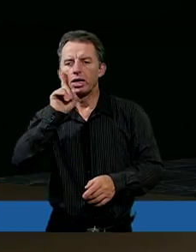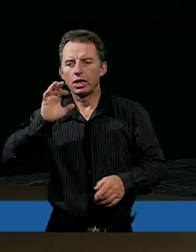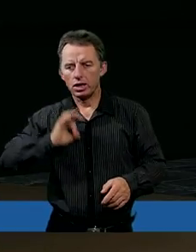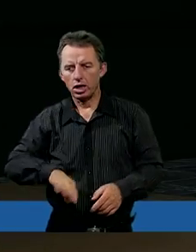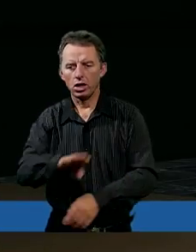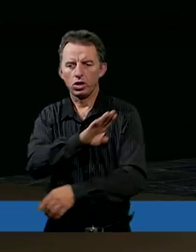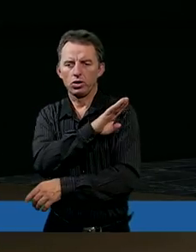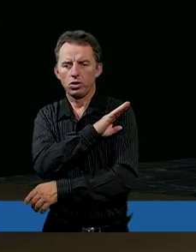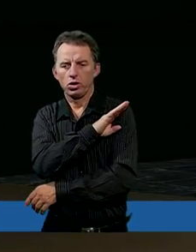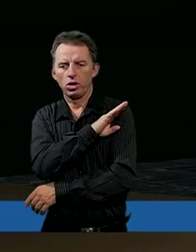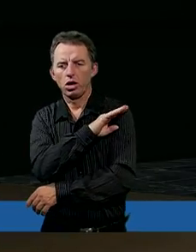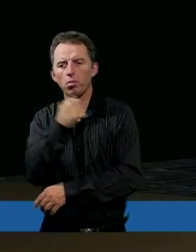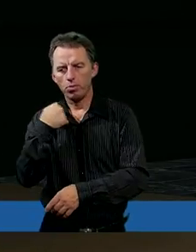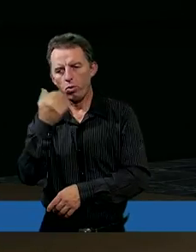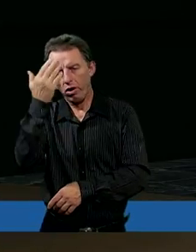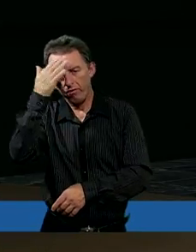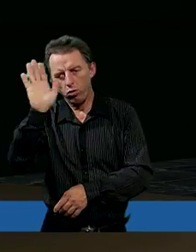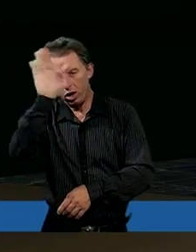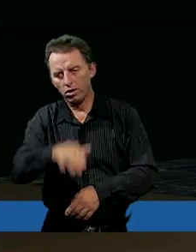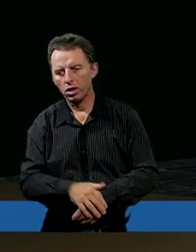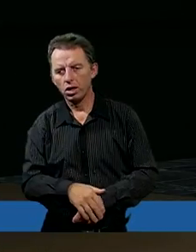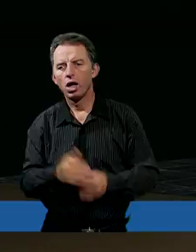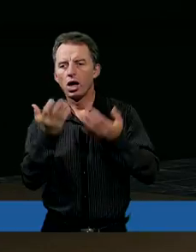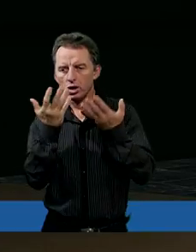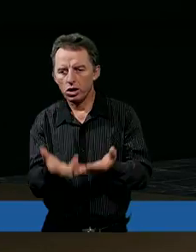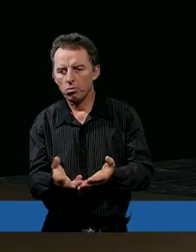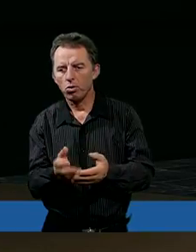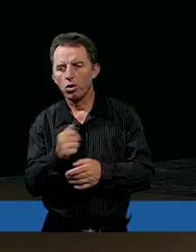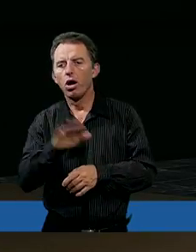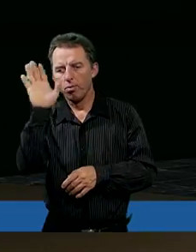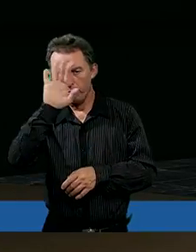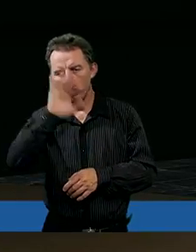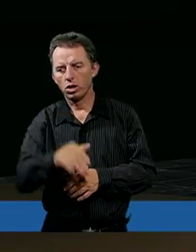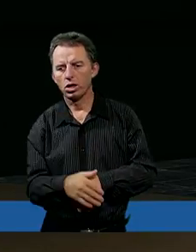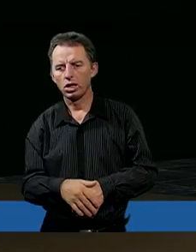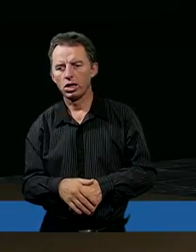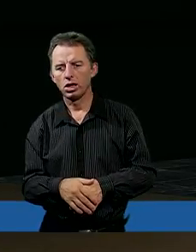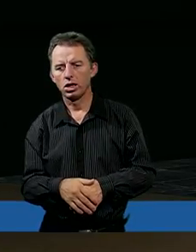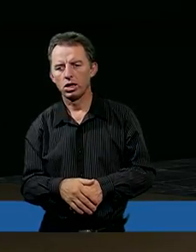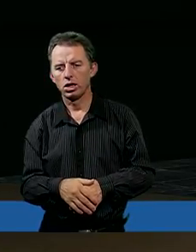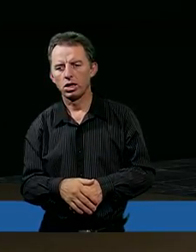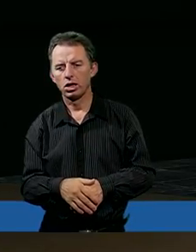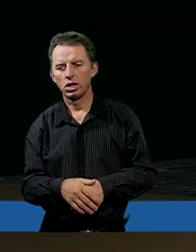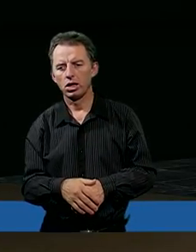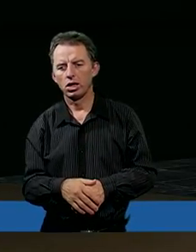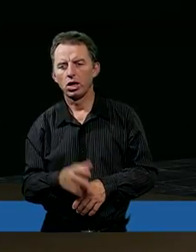mój zginął, to taka była wola Boża. Ja chcę bardzo wyraźnie powiedzieć, że Bóg